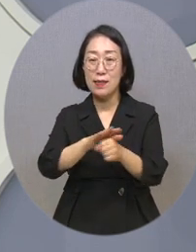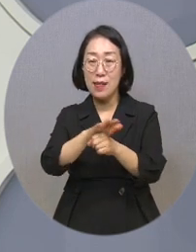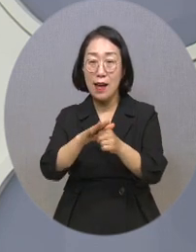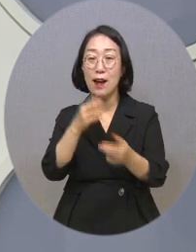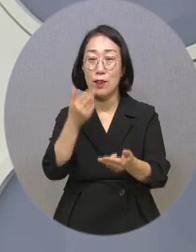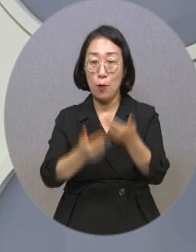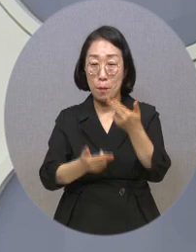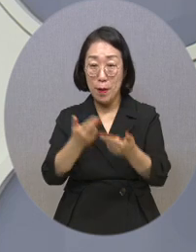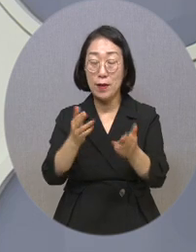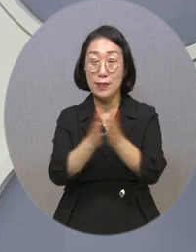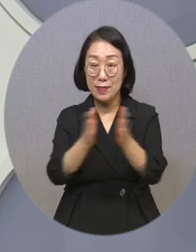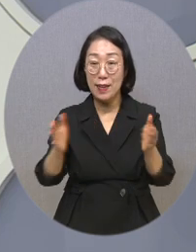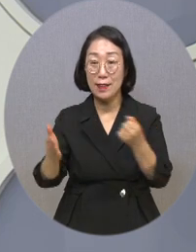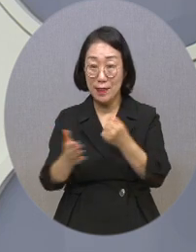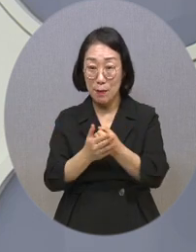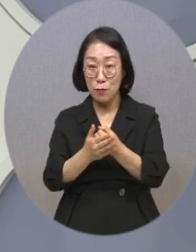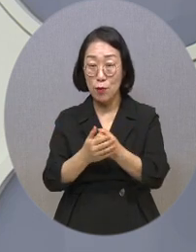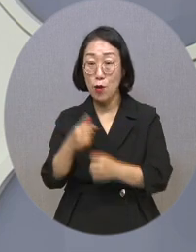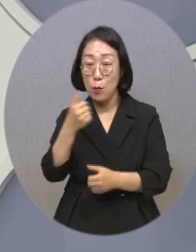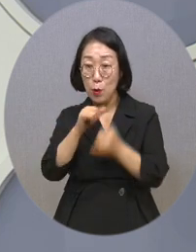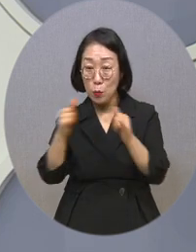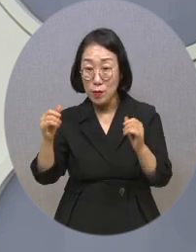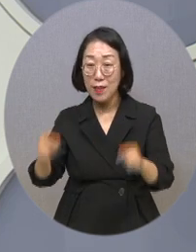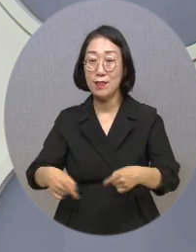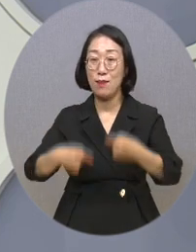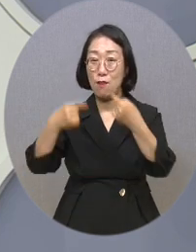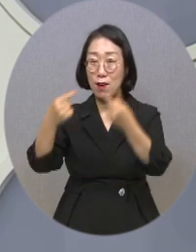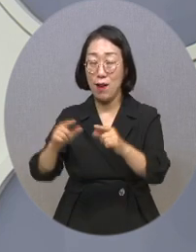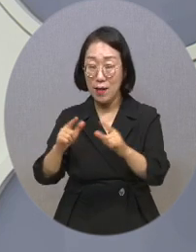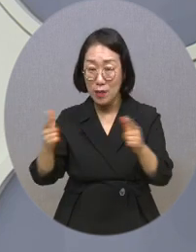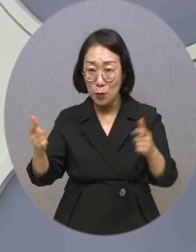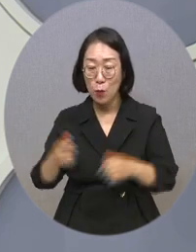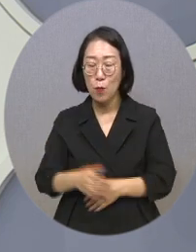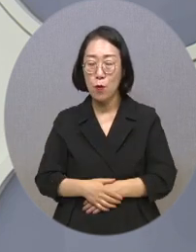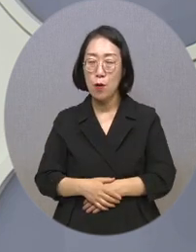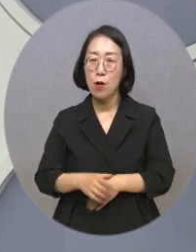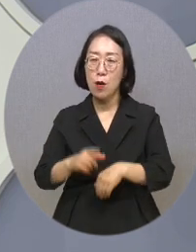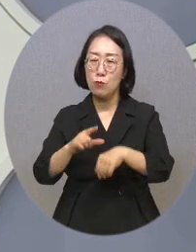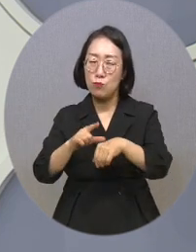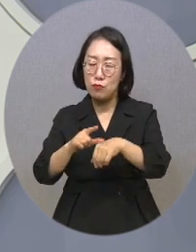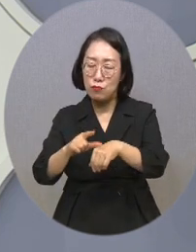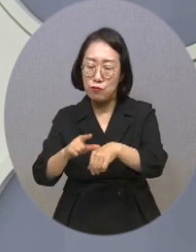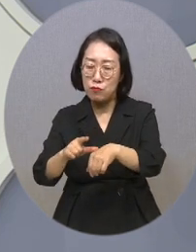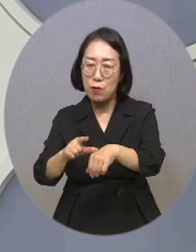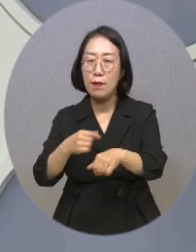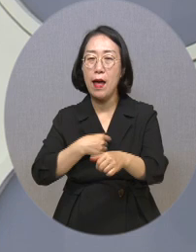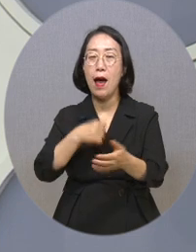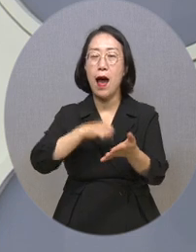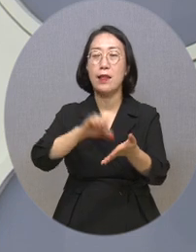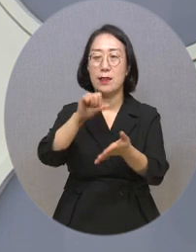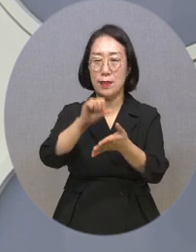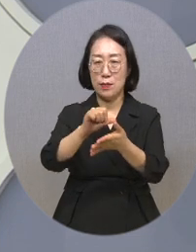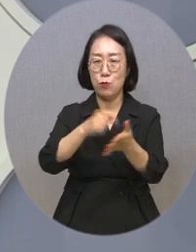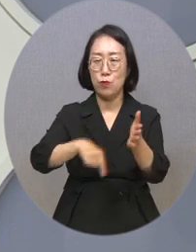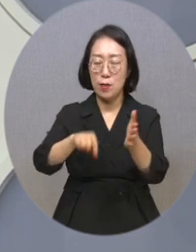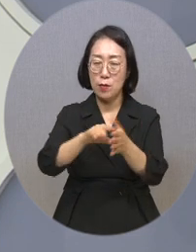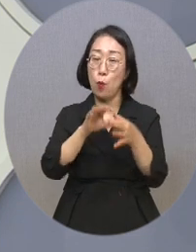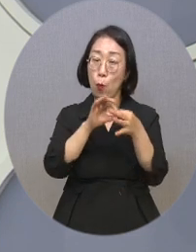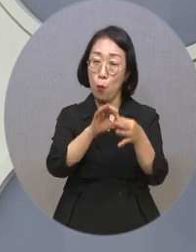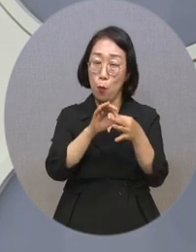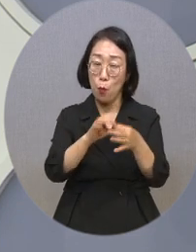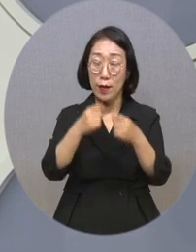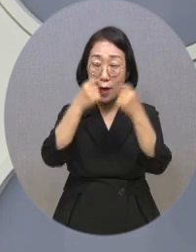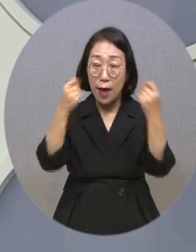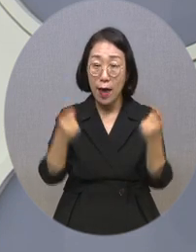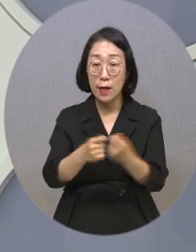이건 아니었고 하다가 우리 애만을 위한 거를 좀 처음에 생각했는데 그거는 그냥 하고